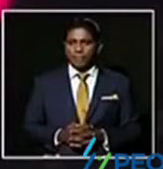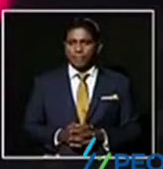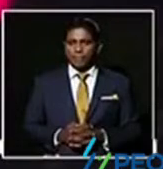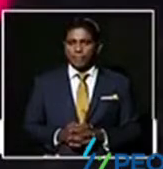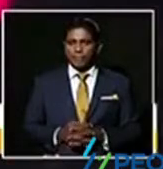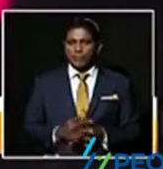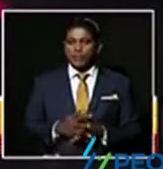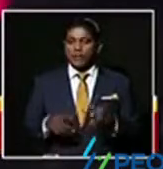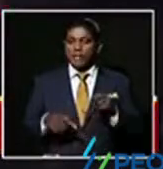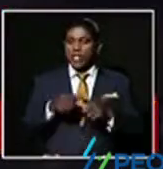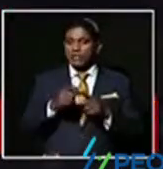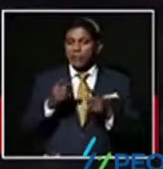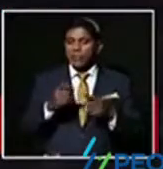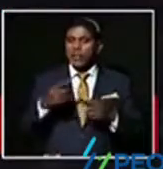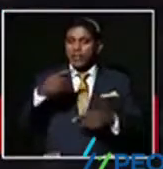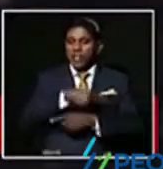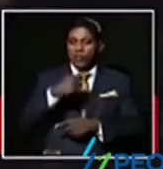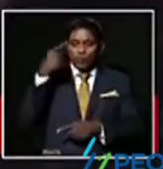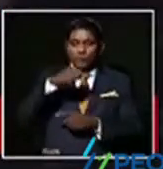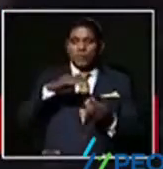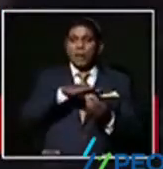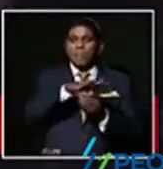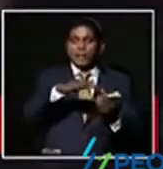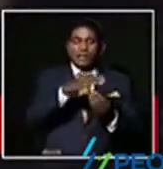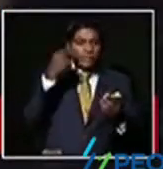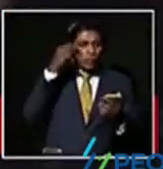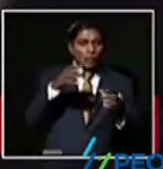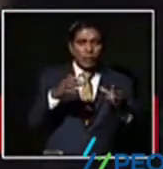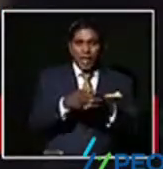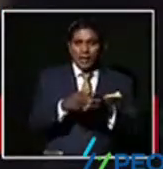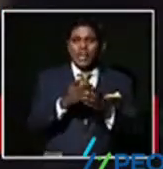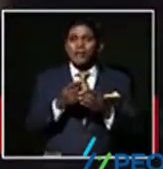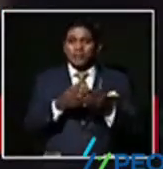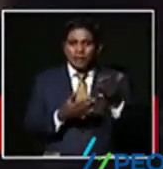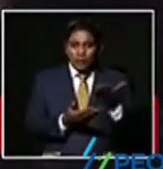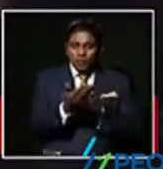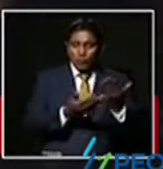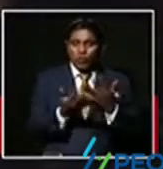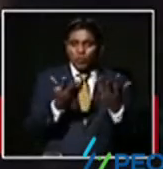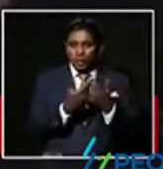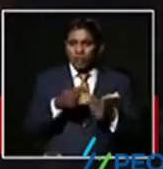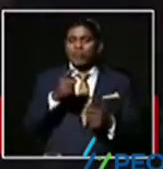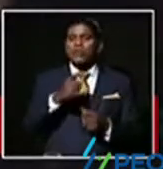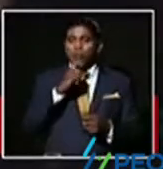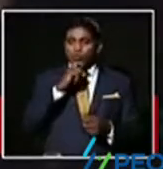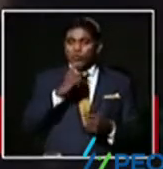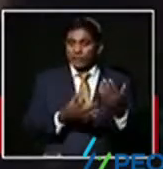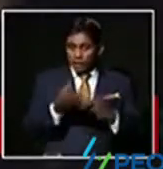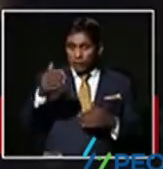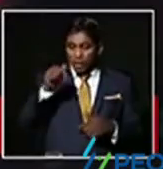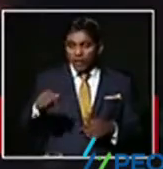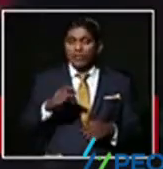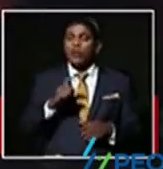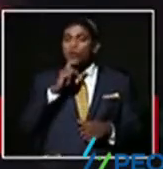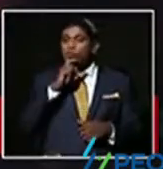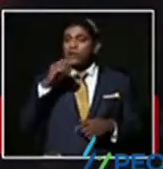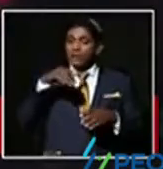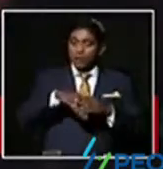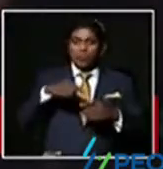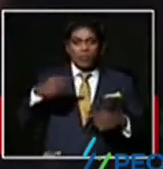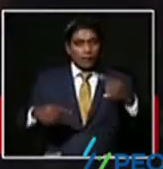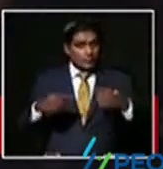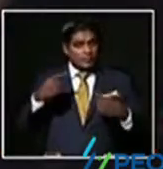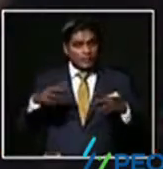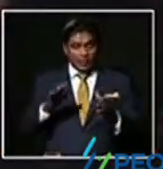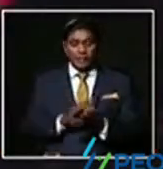එක්ස්ප්‍රස් පර්ල් සිද්ධියට අදාළව පරිසර යුක්ති කේන්ද්‍රය ඇතුළු පෙත්සම් කරුවන් ගණනාවක් පවරා ඇති නඩුව අද ශ්‍රේෂ්ඨාධිකරණය හමුවේ කැඳවනු